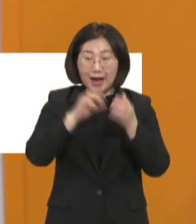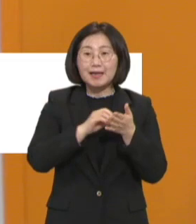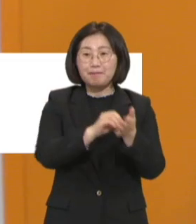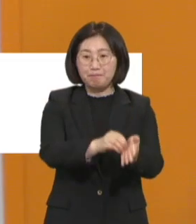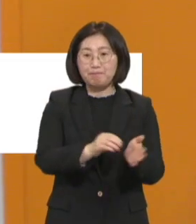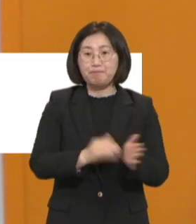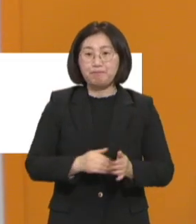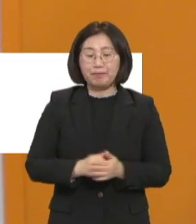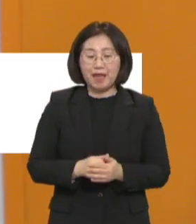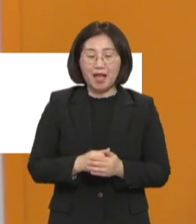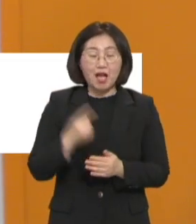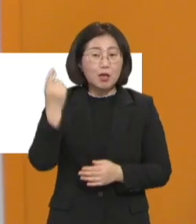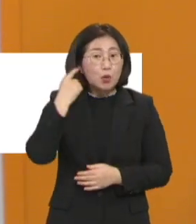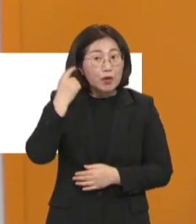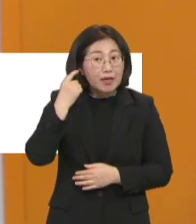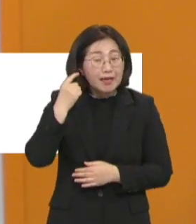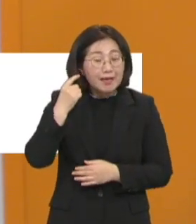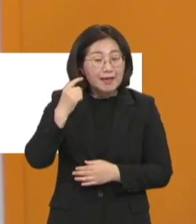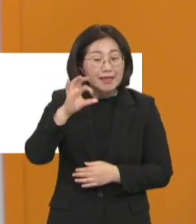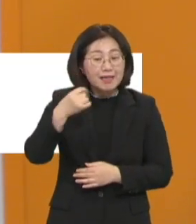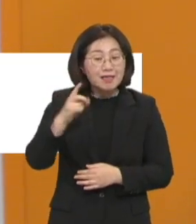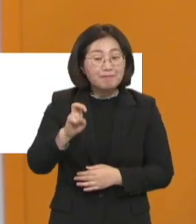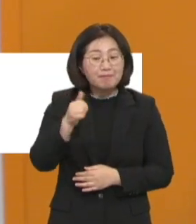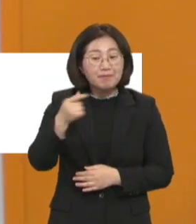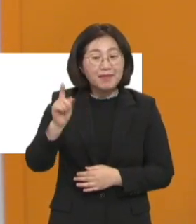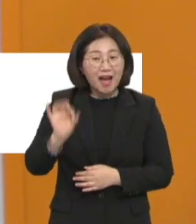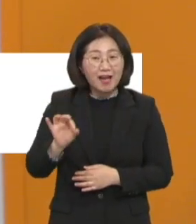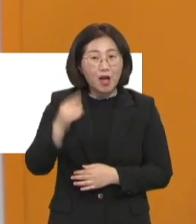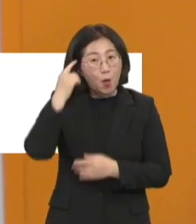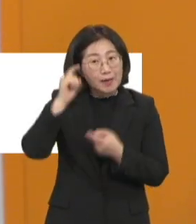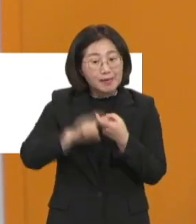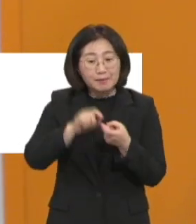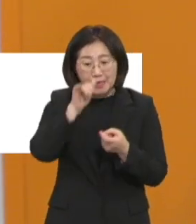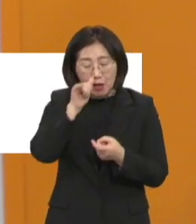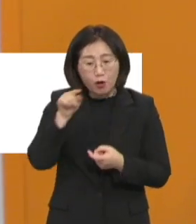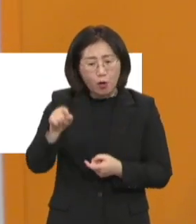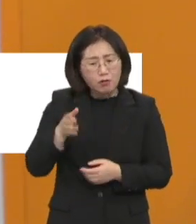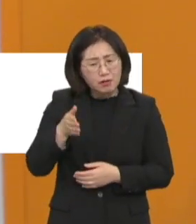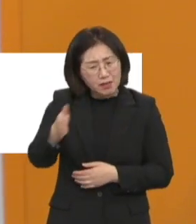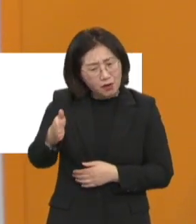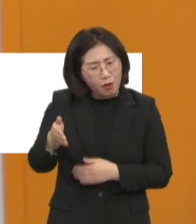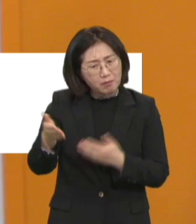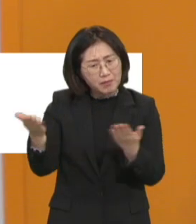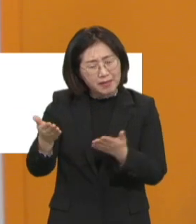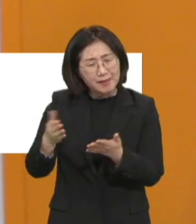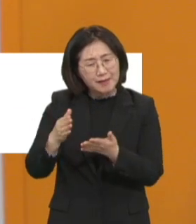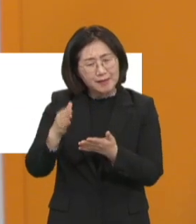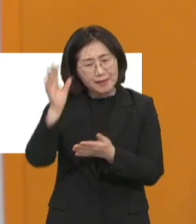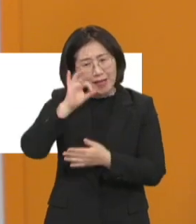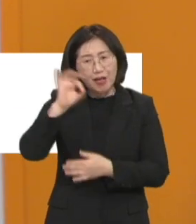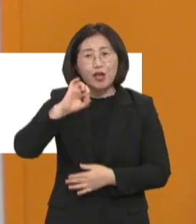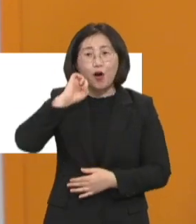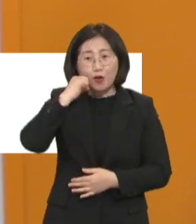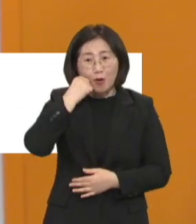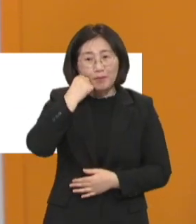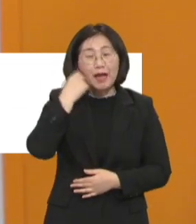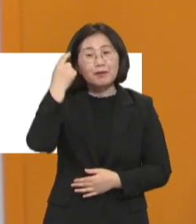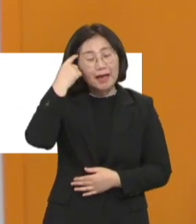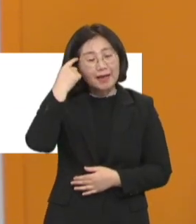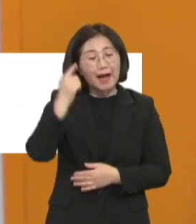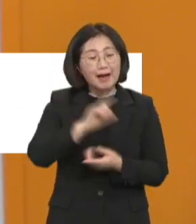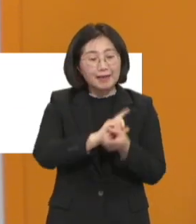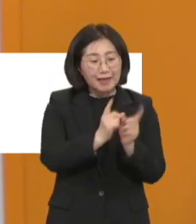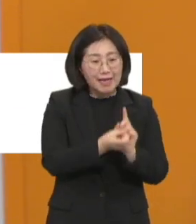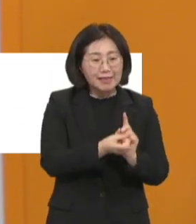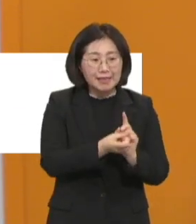먼저 관심이 있었는데 음향 쪽을 하다가 이거를 직업적으로 삼기엔 무리가 있다고 생각을 하고 이제